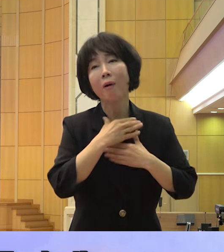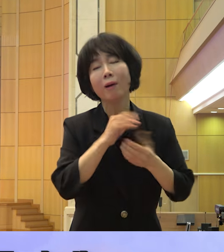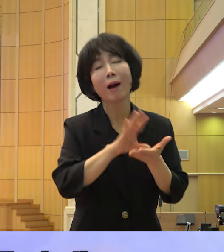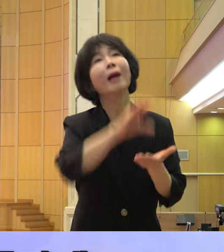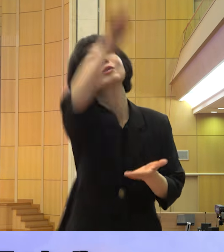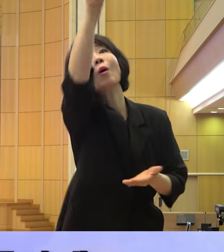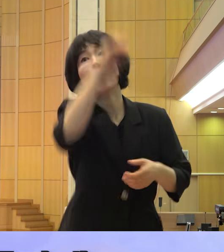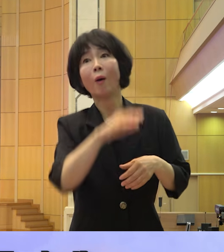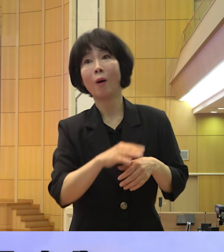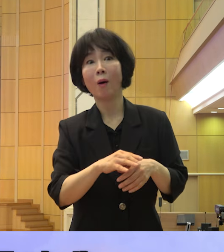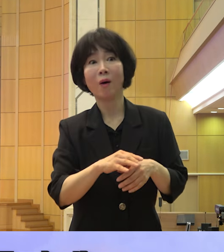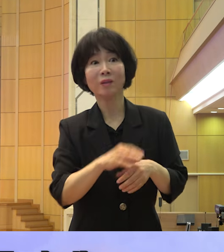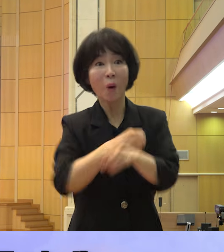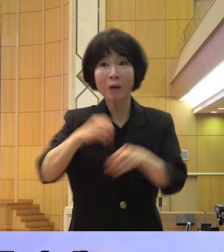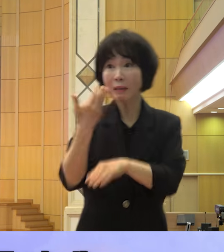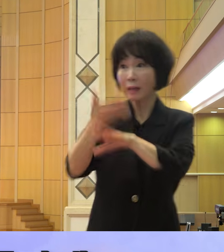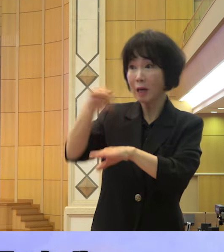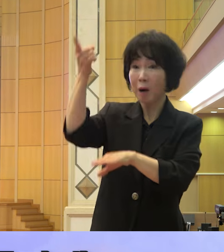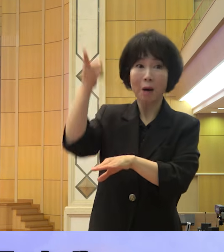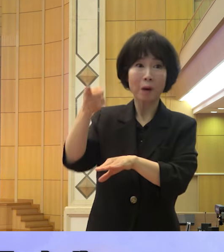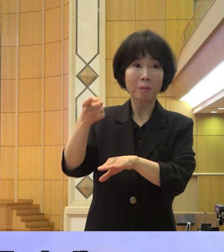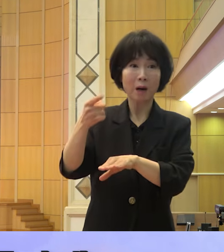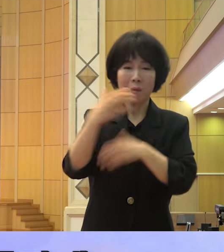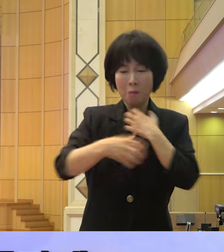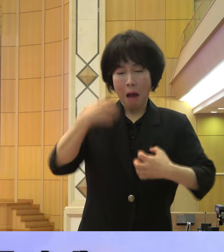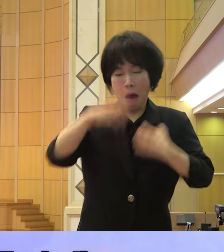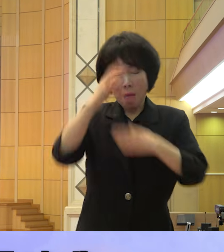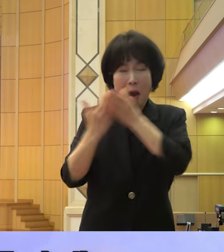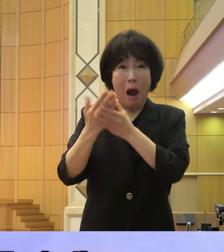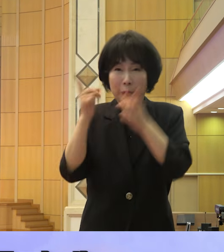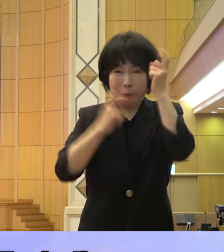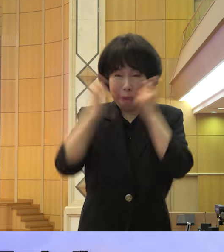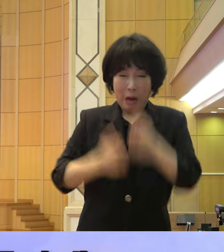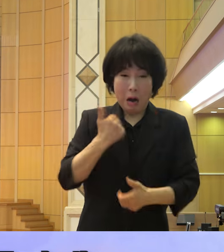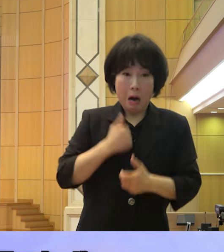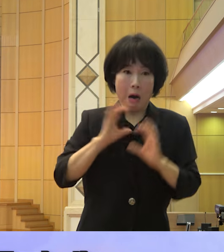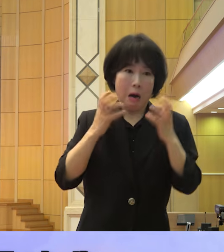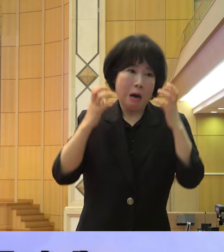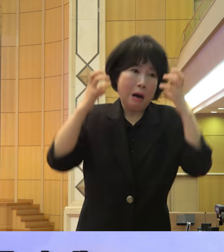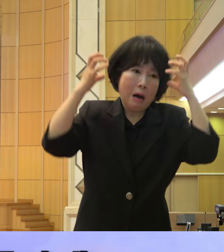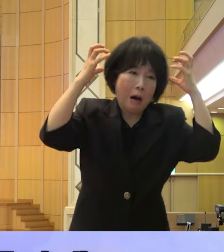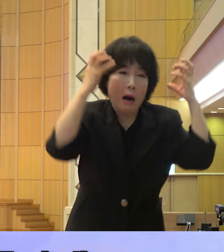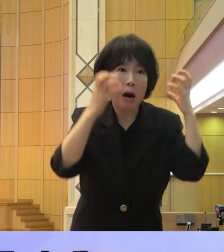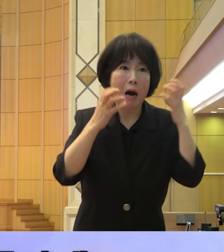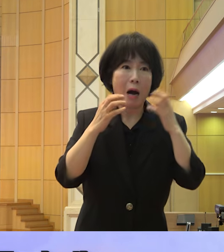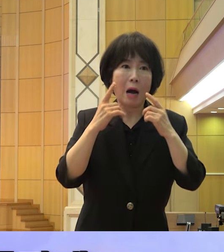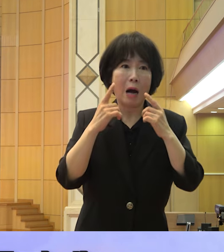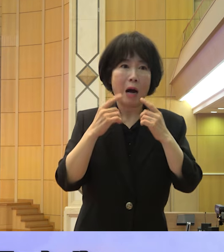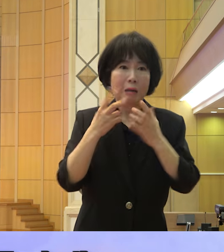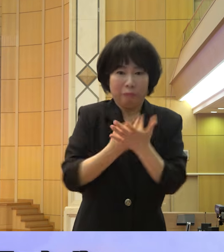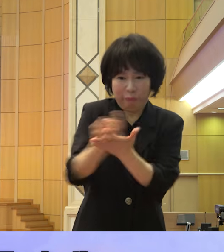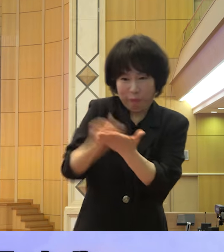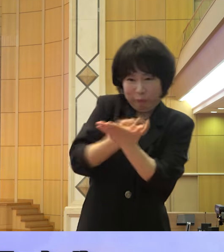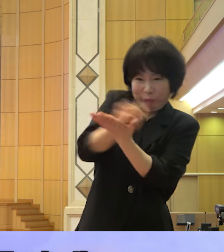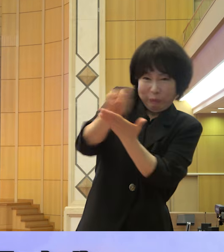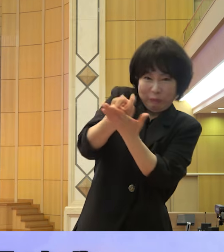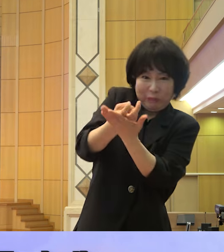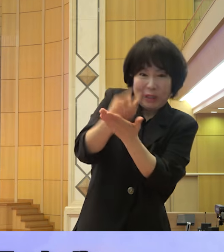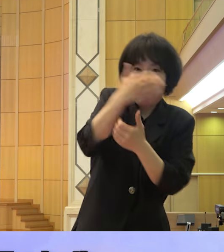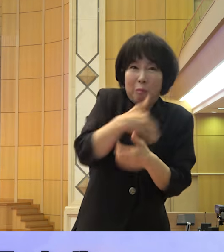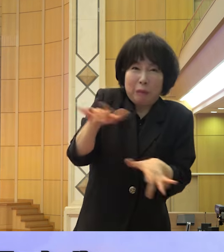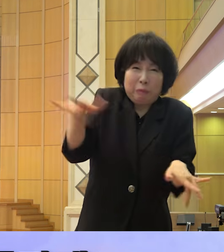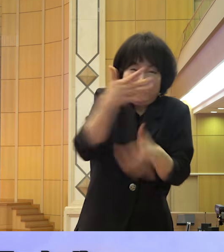뒤집어 쓰고 그냥 온 육체가 마치 오징어를 그냥 연탄불에 올려놓은 것처럼 그냥